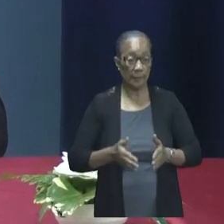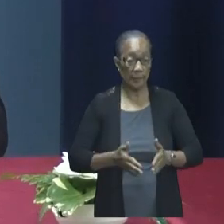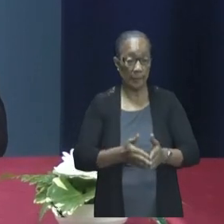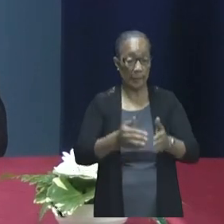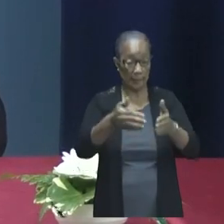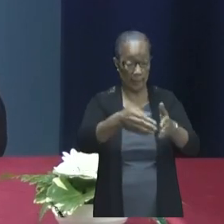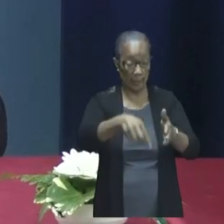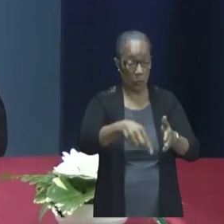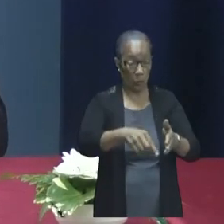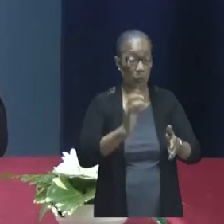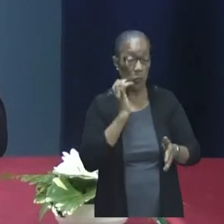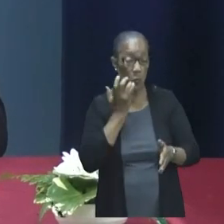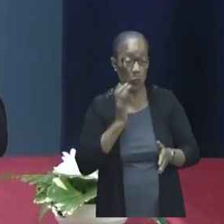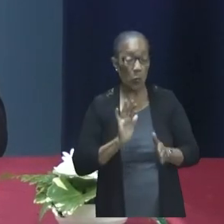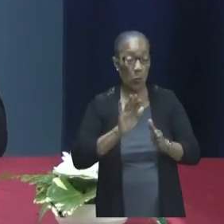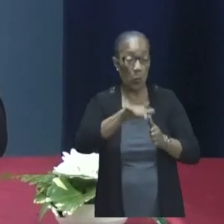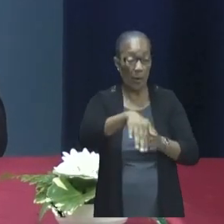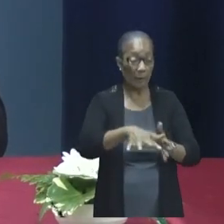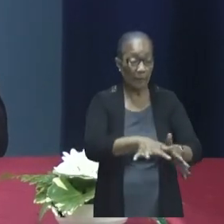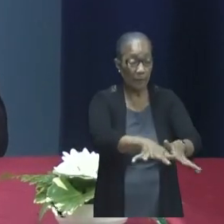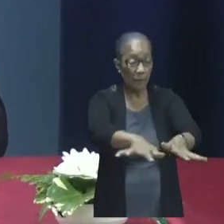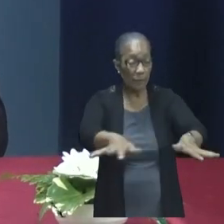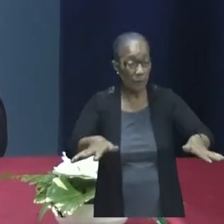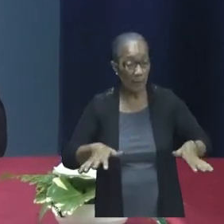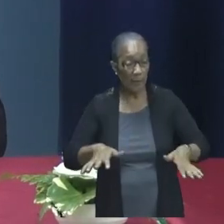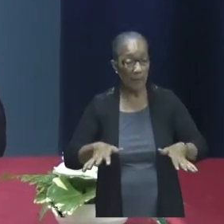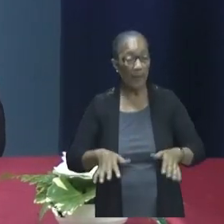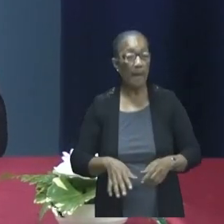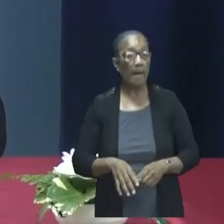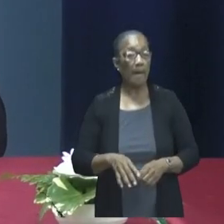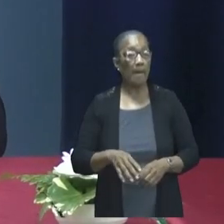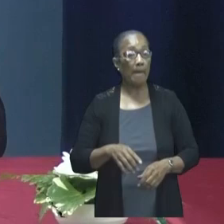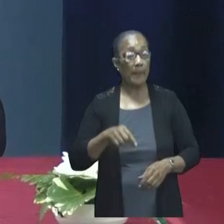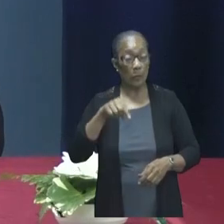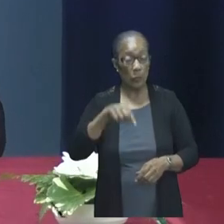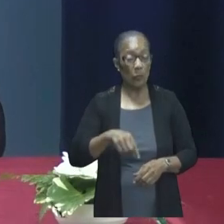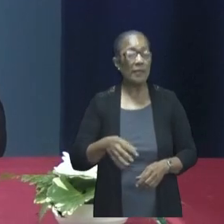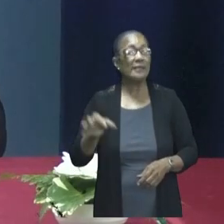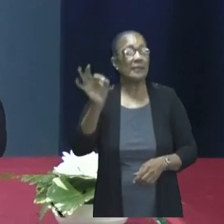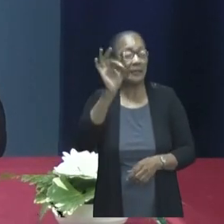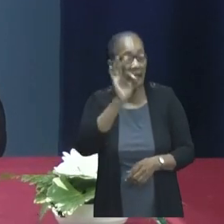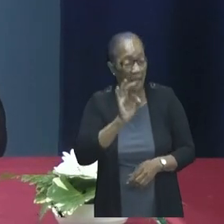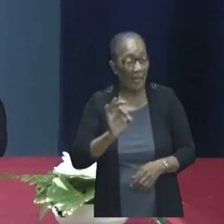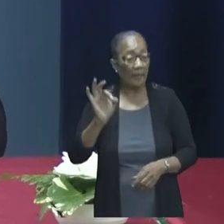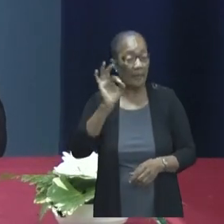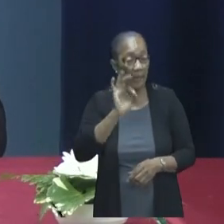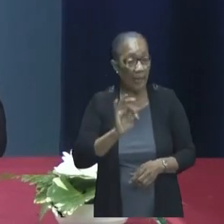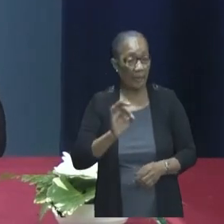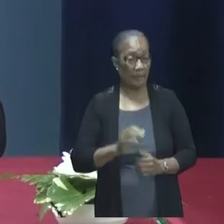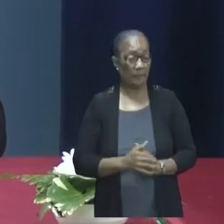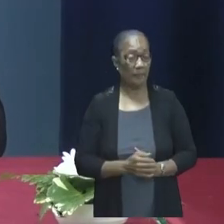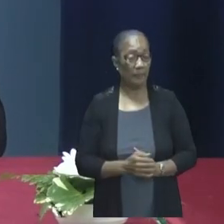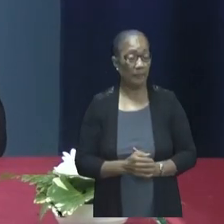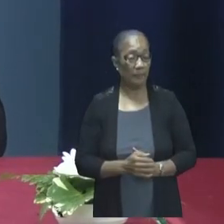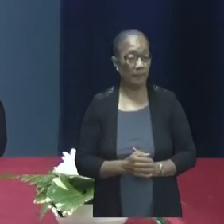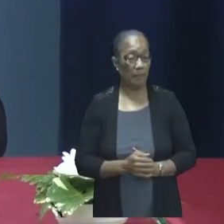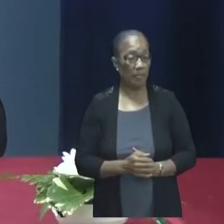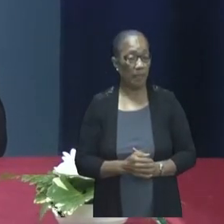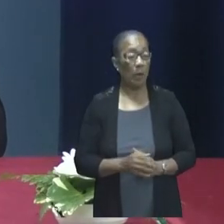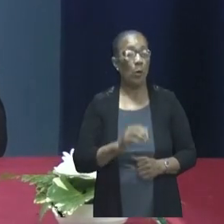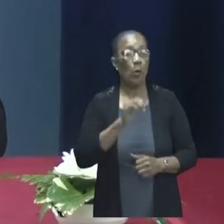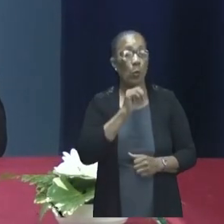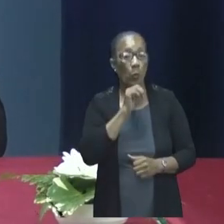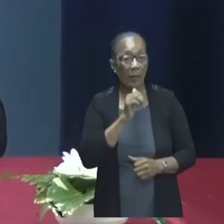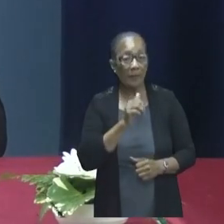dagen stuk want ik kreeg elke dag dalen en die farbe maar nu zit ergens daar ben ik helemaal maar ga ik je wat leuks te vertellen kijk wat